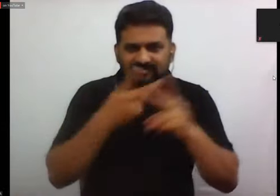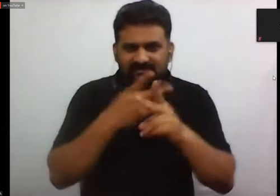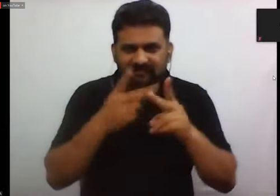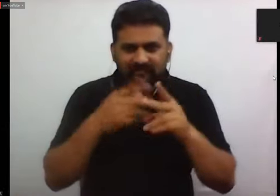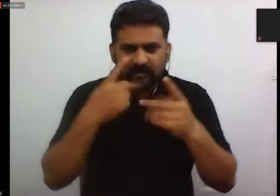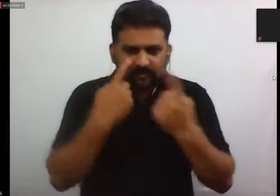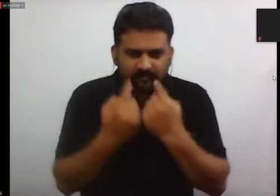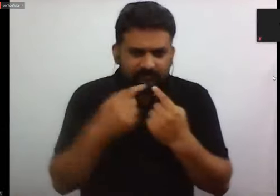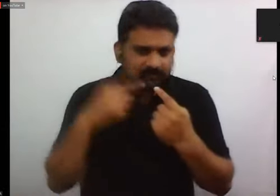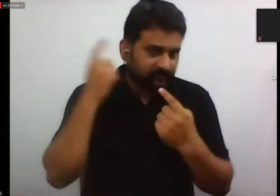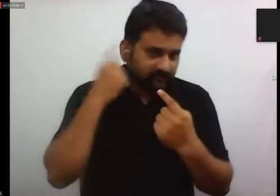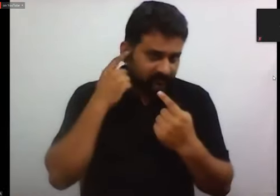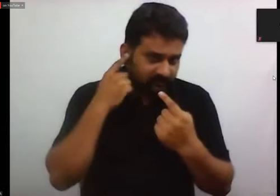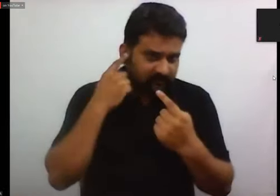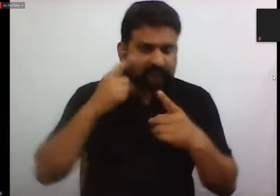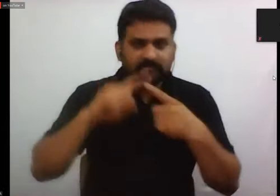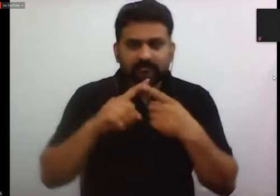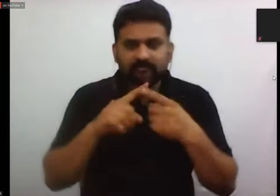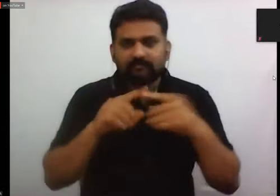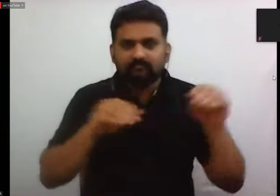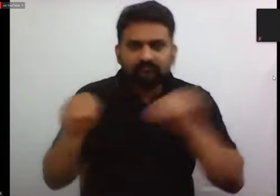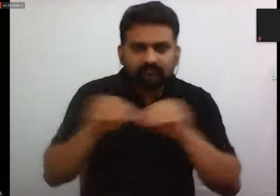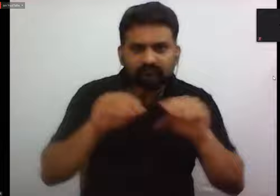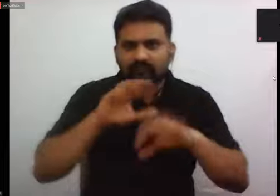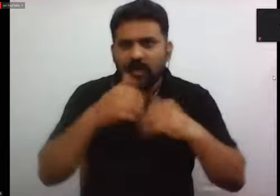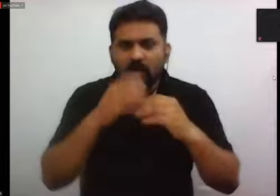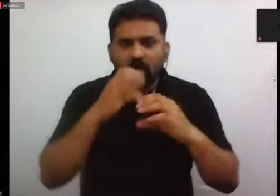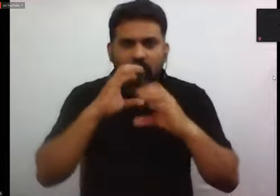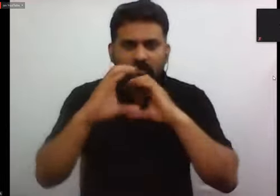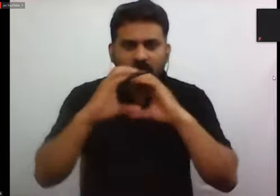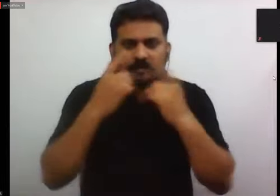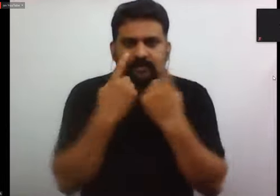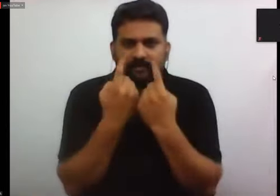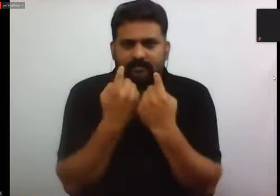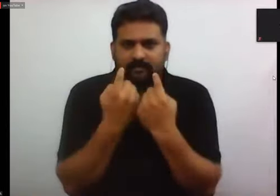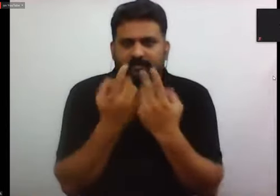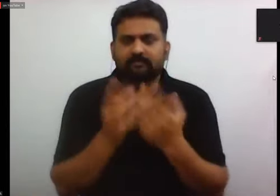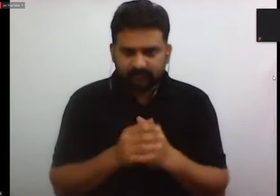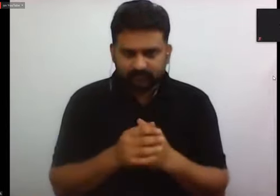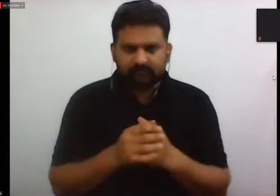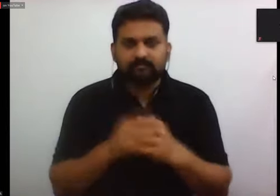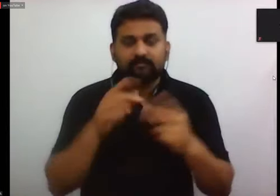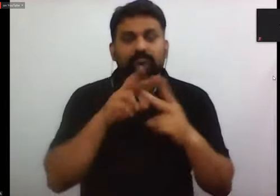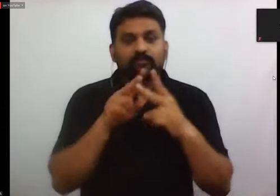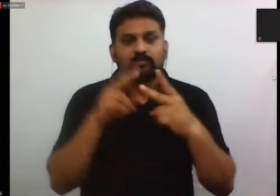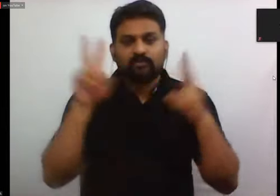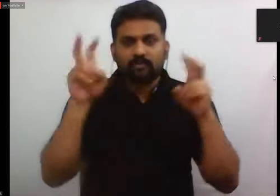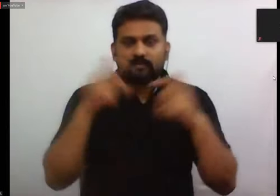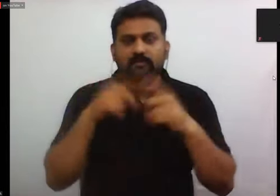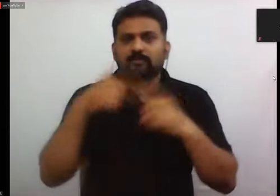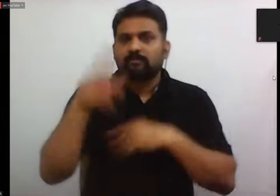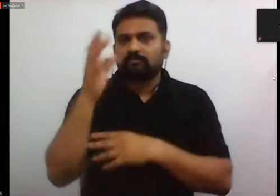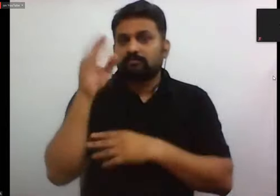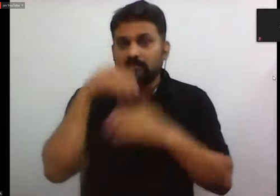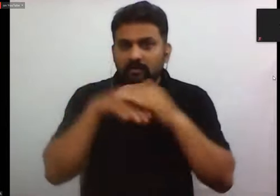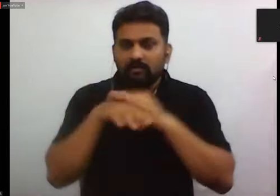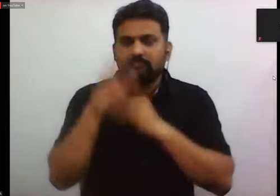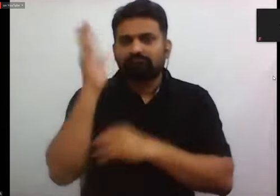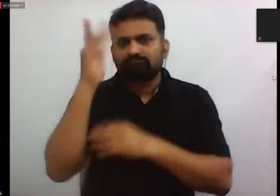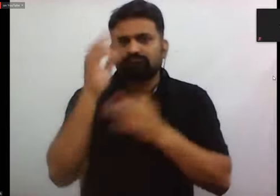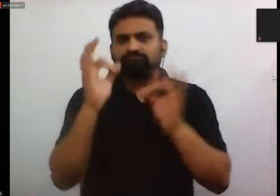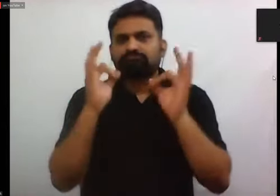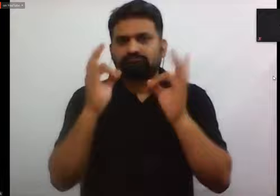एंड फंक्शनल असेसमेंट ऑफ कम्युनिकेशन, ये 2 विषय पे है। और फिर हमारे साथ काफी प्रोमिनेंट स्पीकर्स